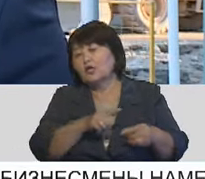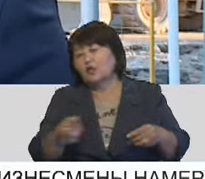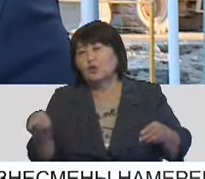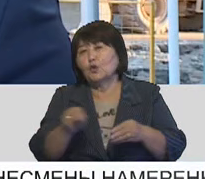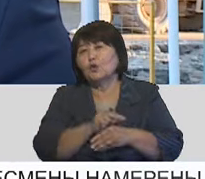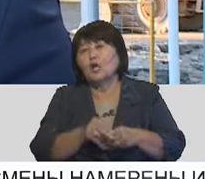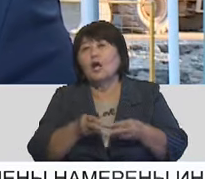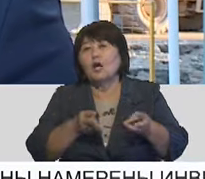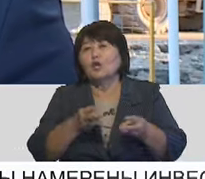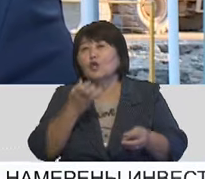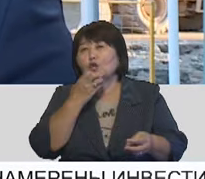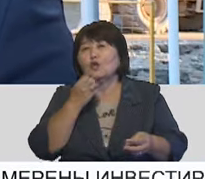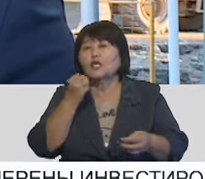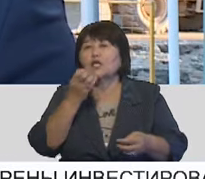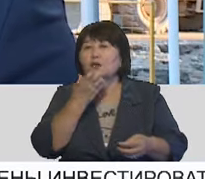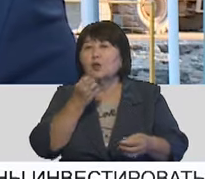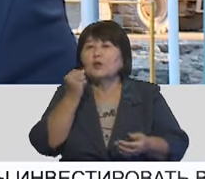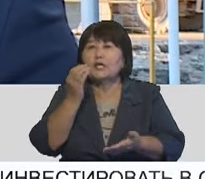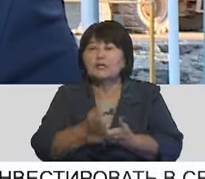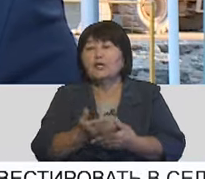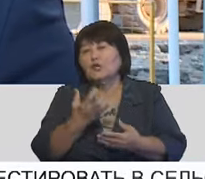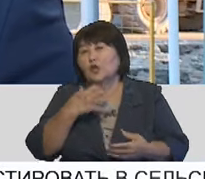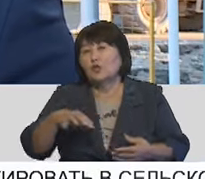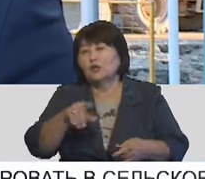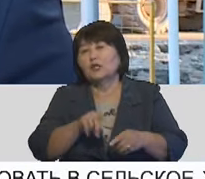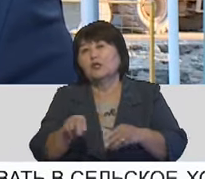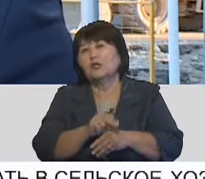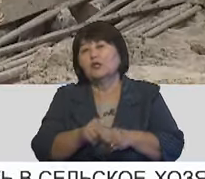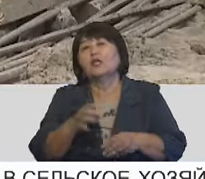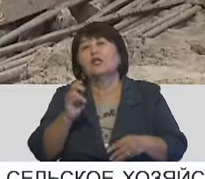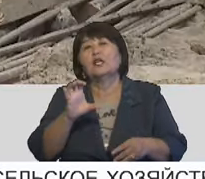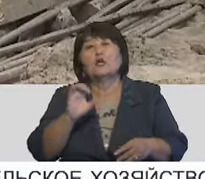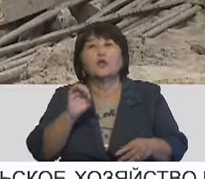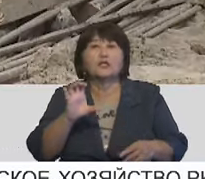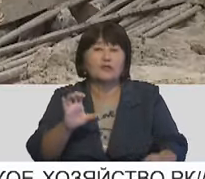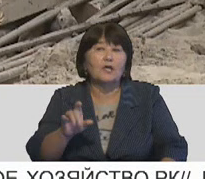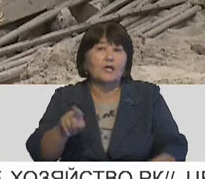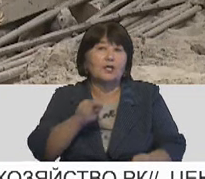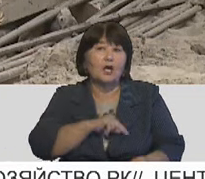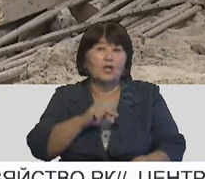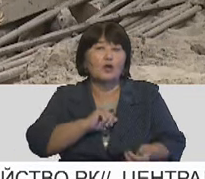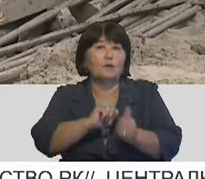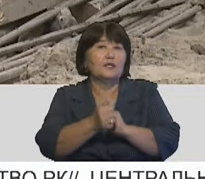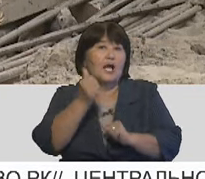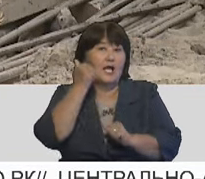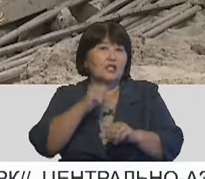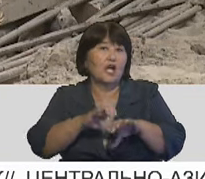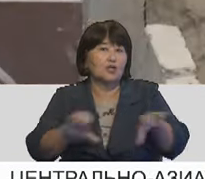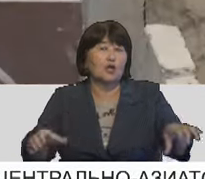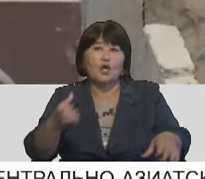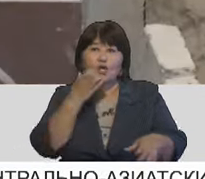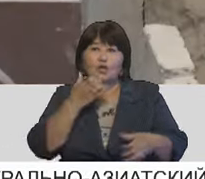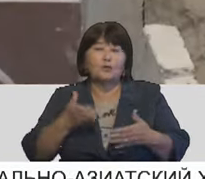ремонт котлов Южной теплоцентрали. Сейчас проводится текущий ремонт сетевых насосов. Итак, работы по замене изношенных труб теплотрассы